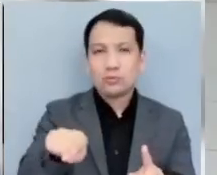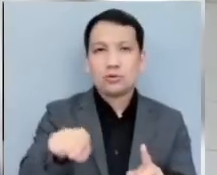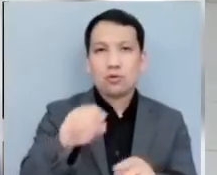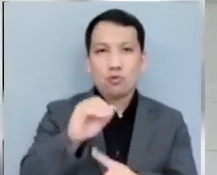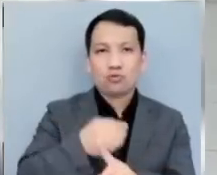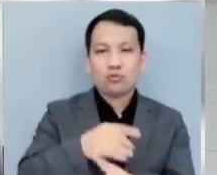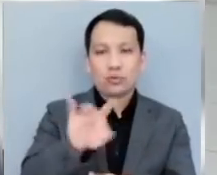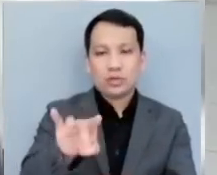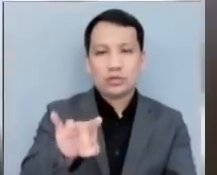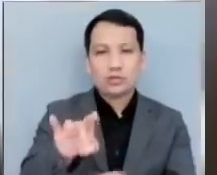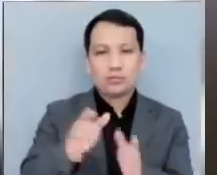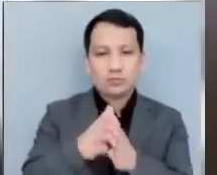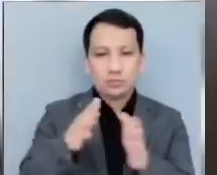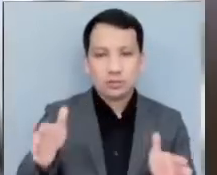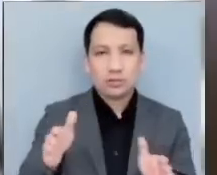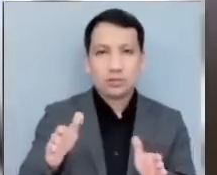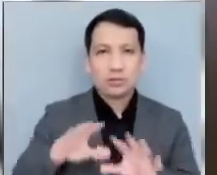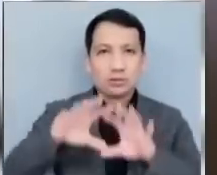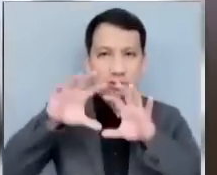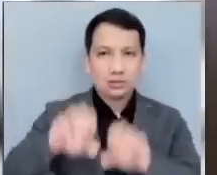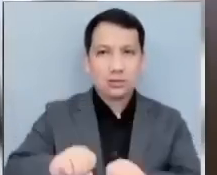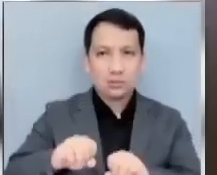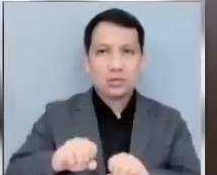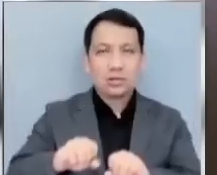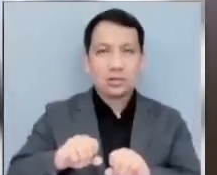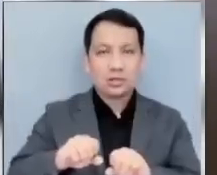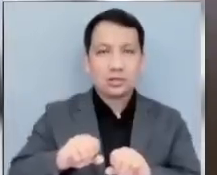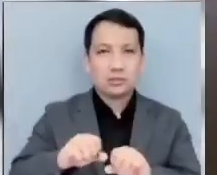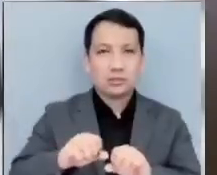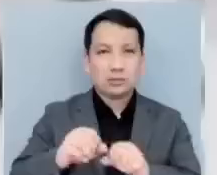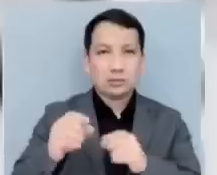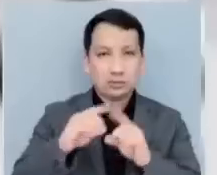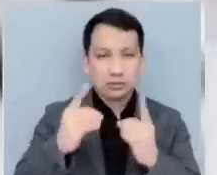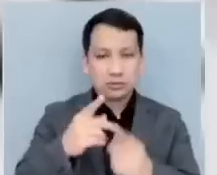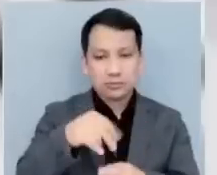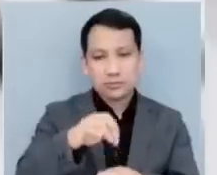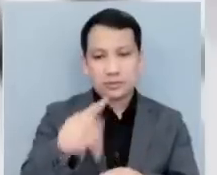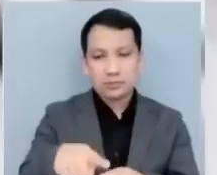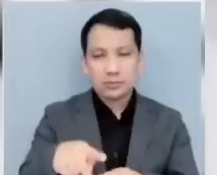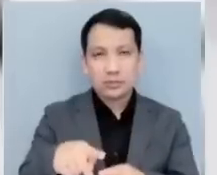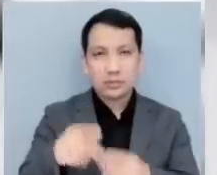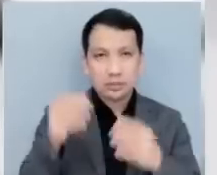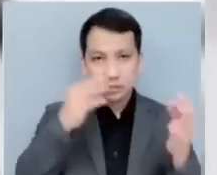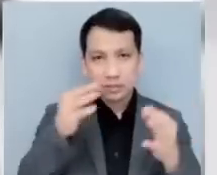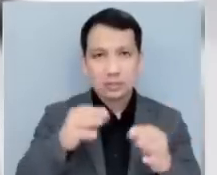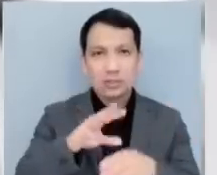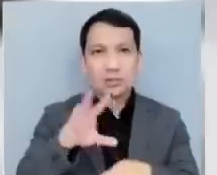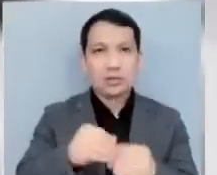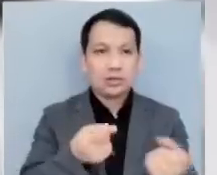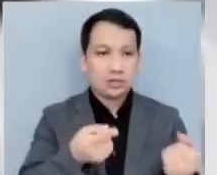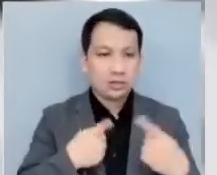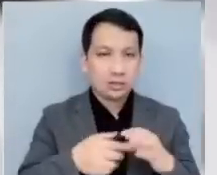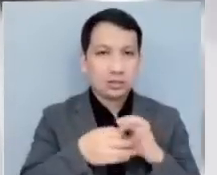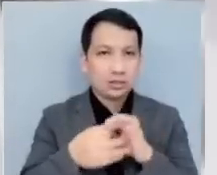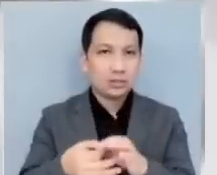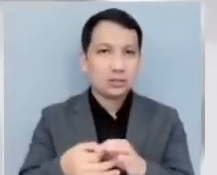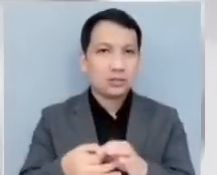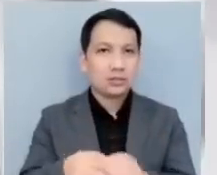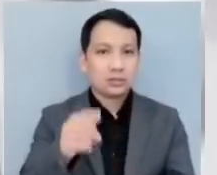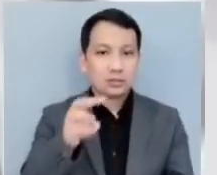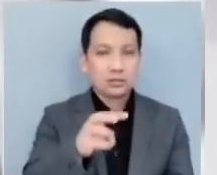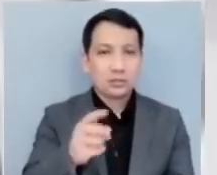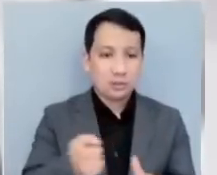may malaking huli ang mga anti-illegal drug operatives ng PNP. The initial reporting of the drug haul was 600